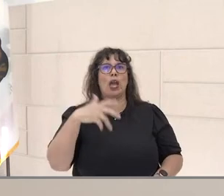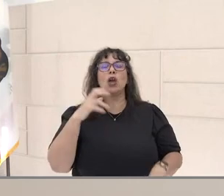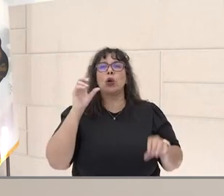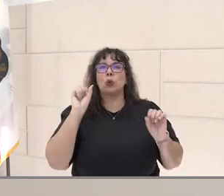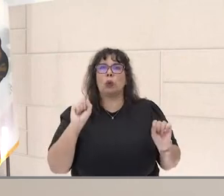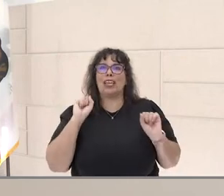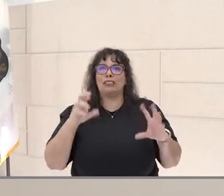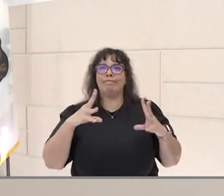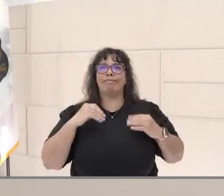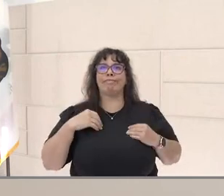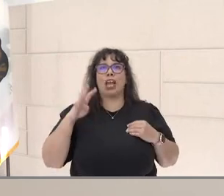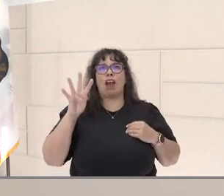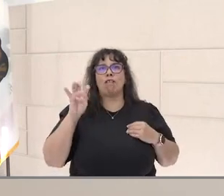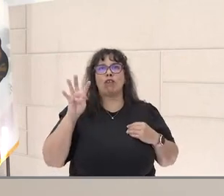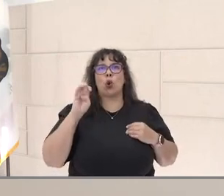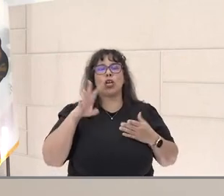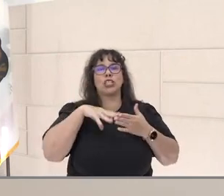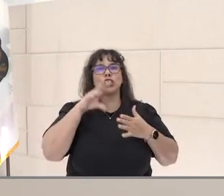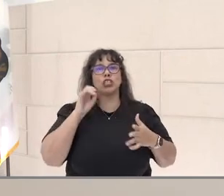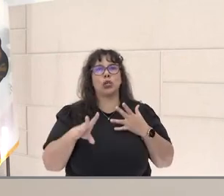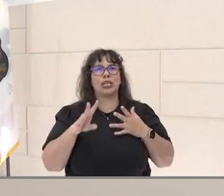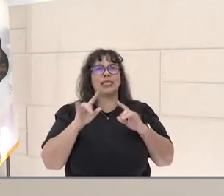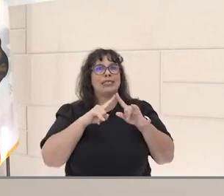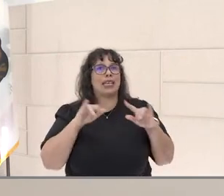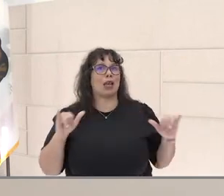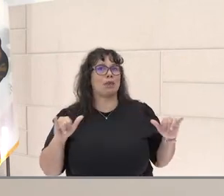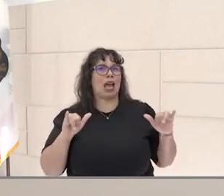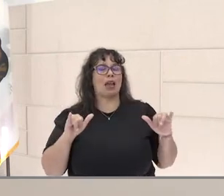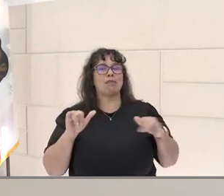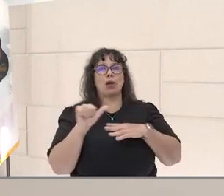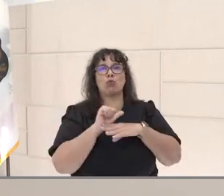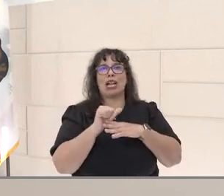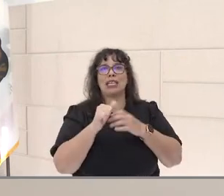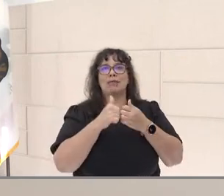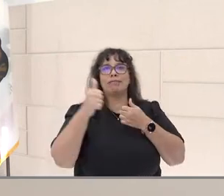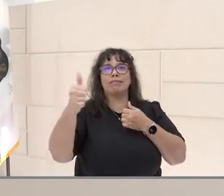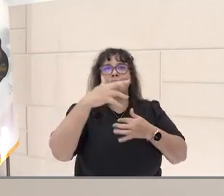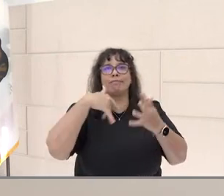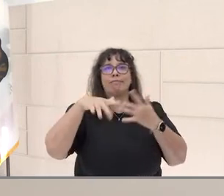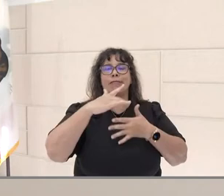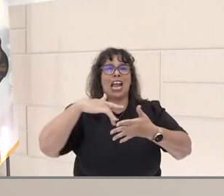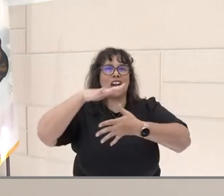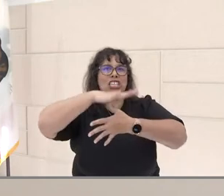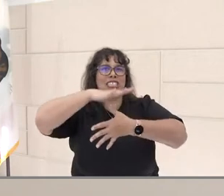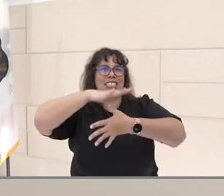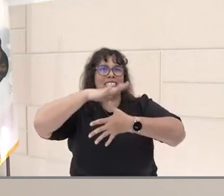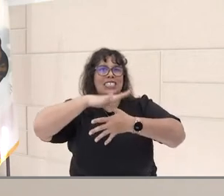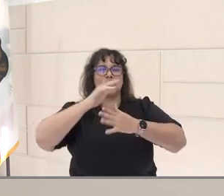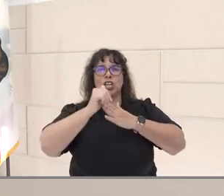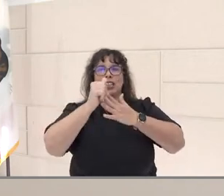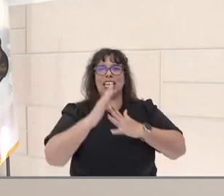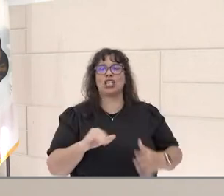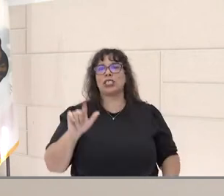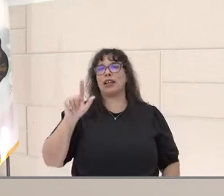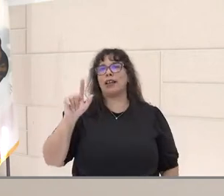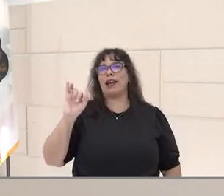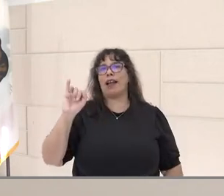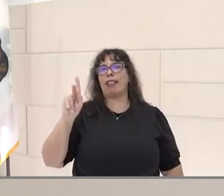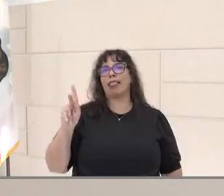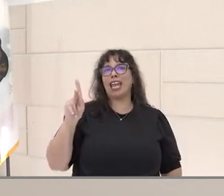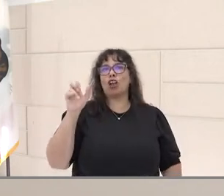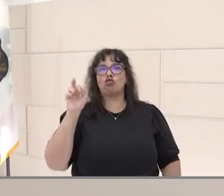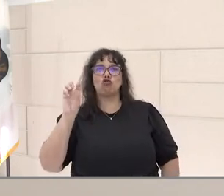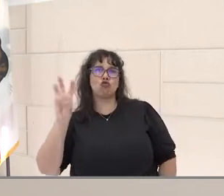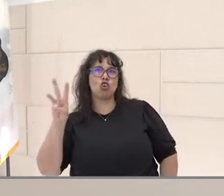បីឲ្យណែនាំពួកគេឲ្យយល់អំពីសាលារៀនហើយពួកគេមកជួបជុំគ្នានៅដាច់ឆ្ងាយពីគ្នាហើយក្រុម